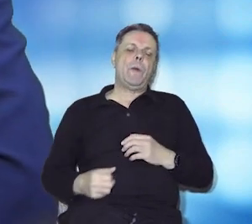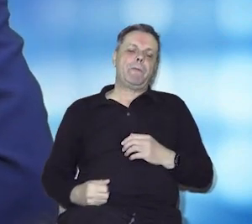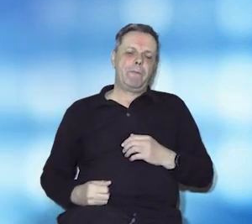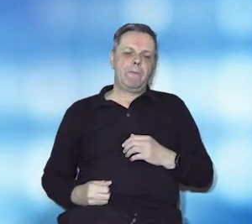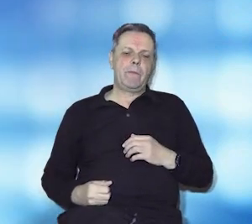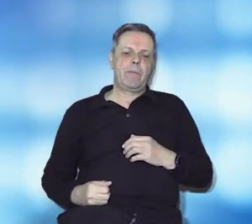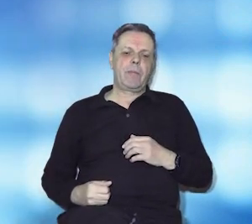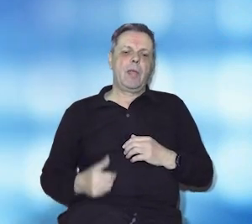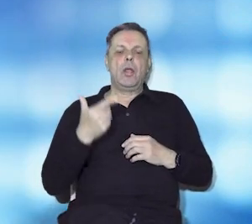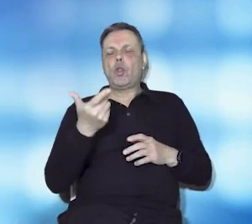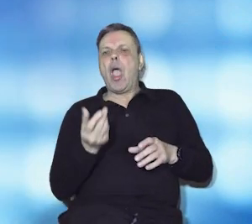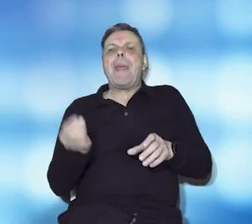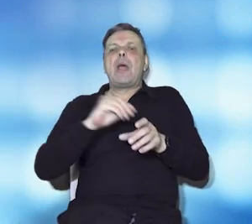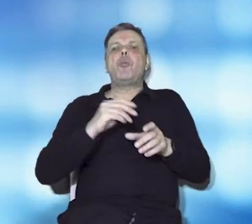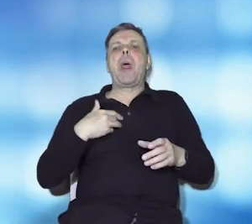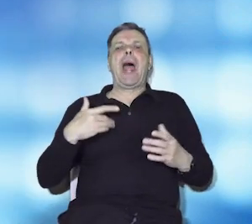Sjajna nadopuna našem zvuku.